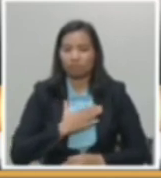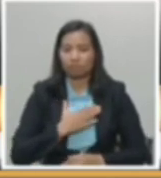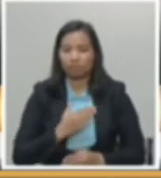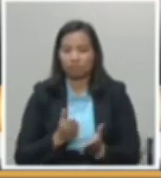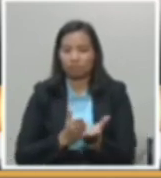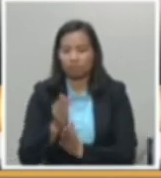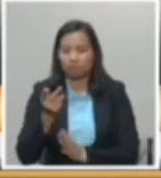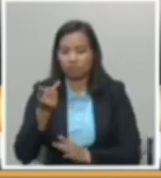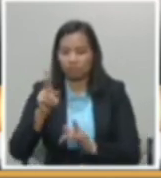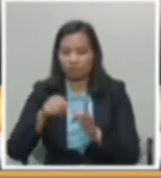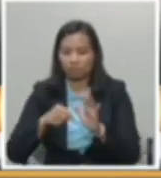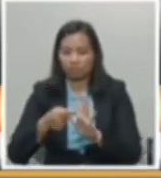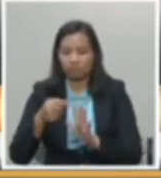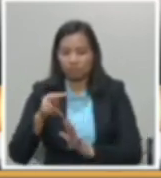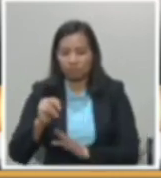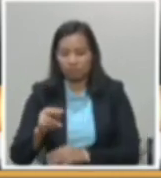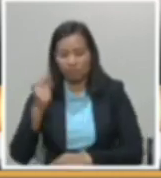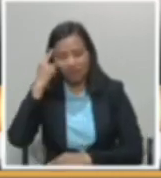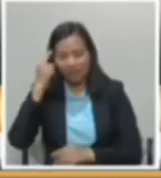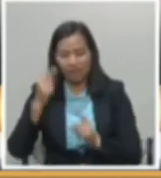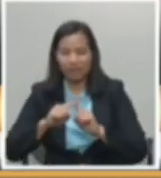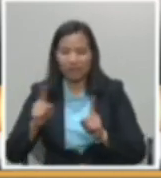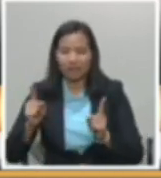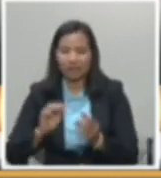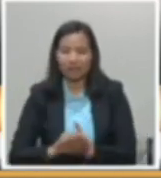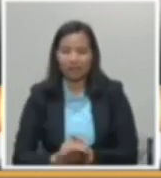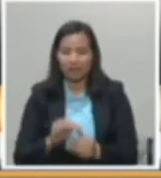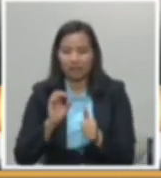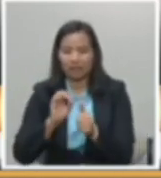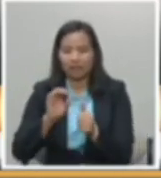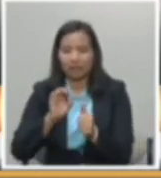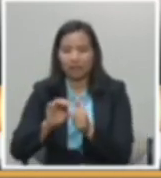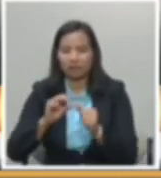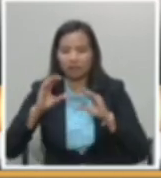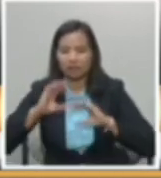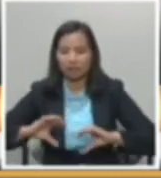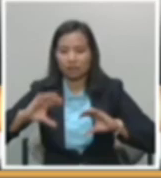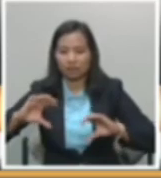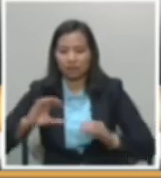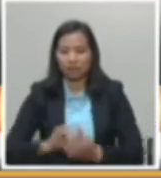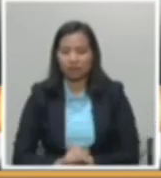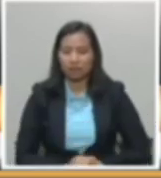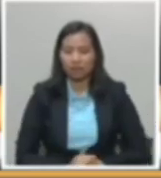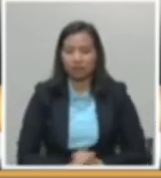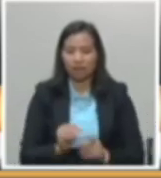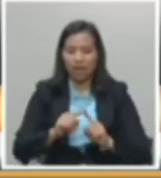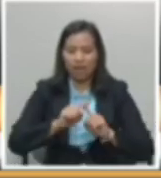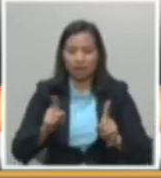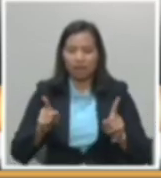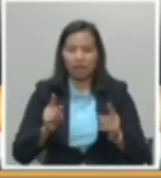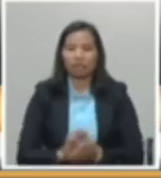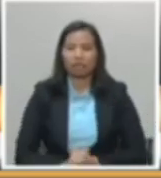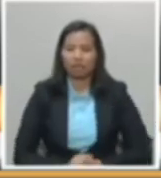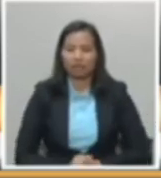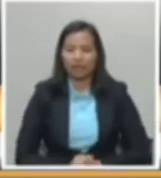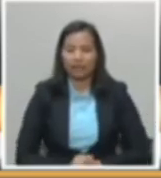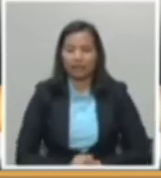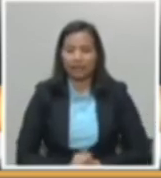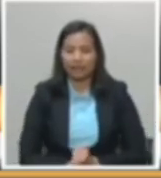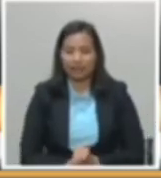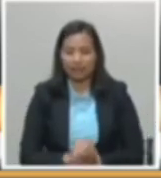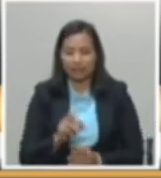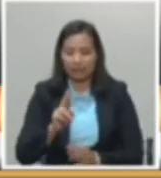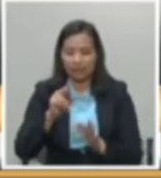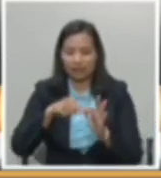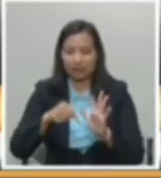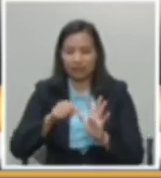ค้านที่ต้องเห็นต่างจากข้อเสนอของรัฐบาลในทุกเรื่องแต่เป็นเพราะว่าร่างพระราช